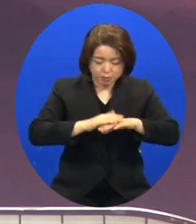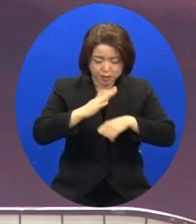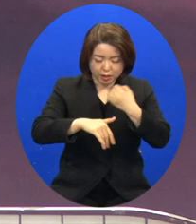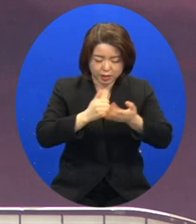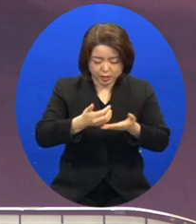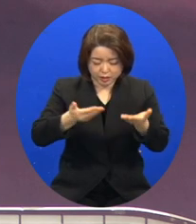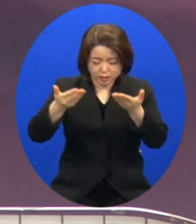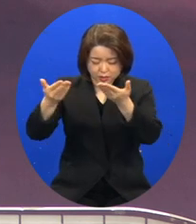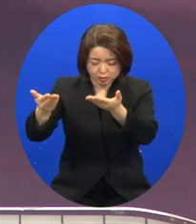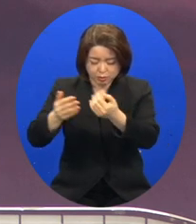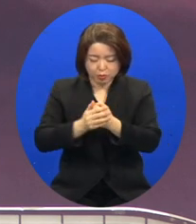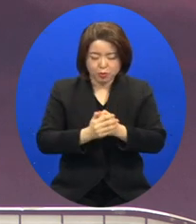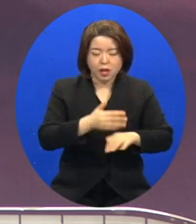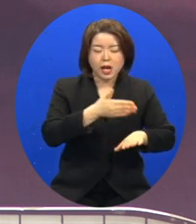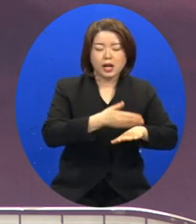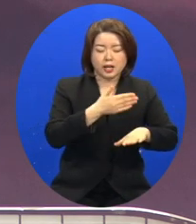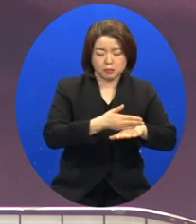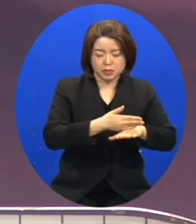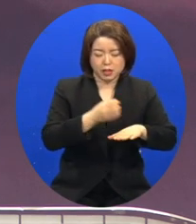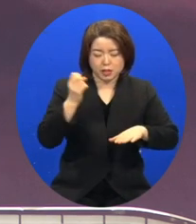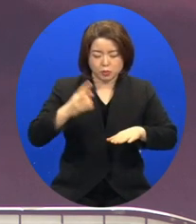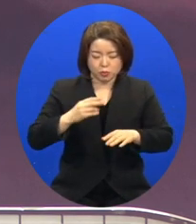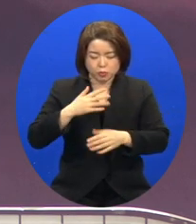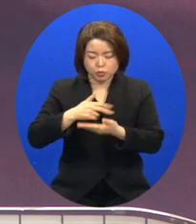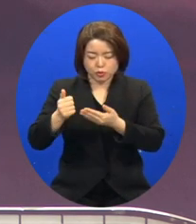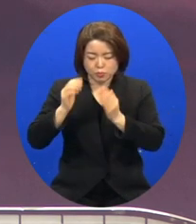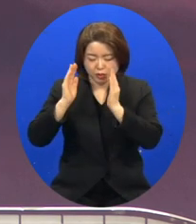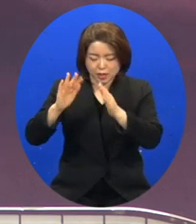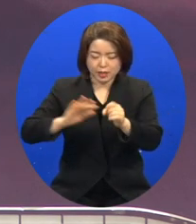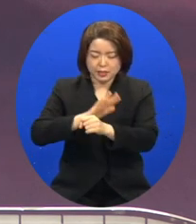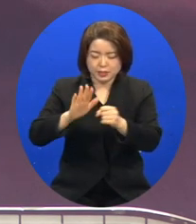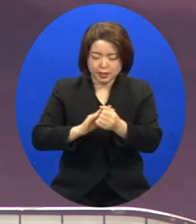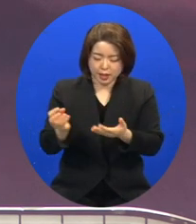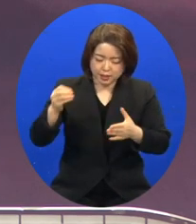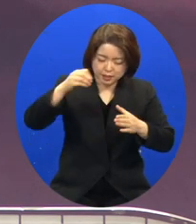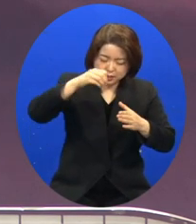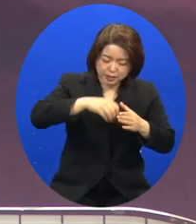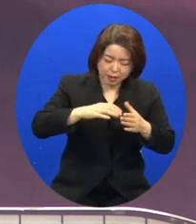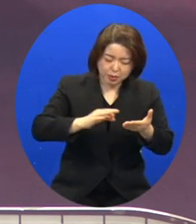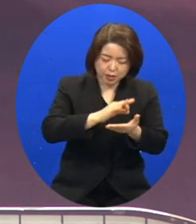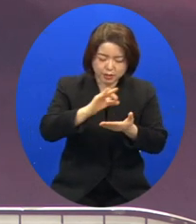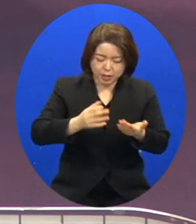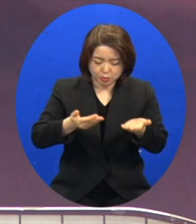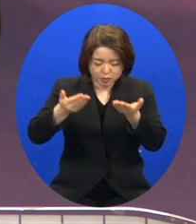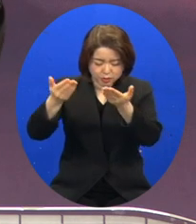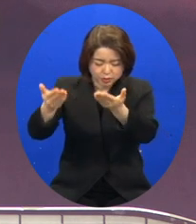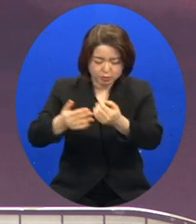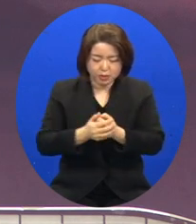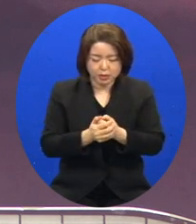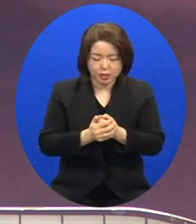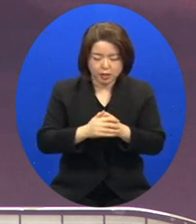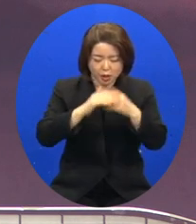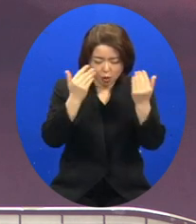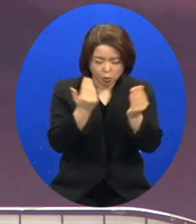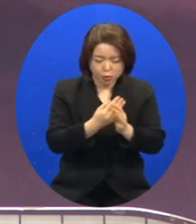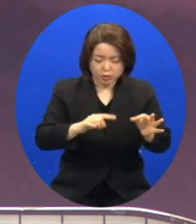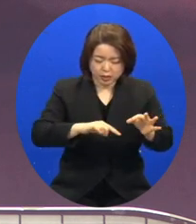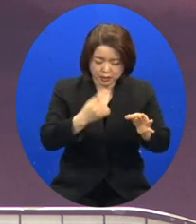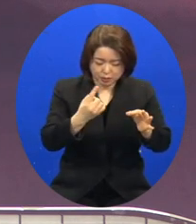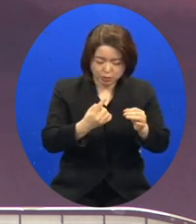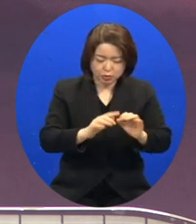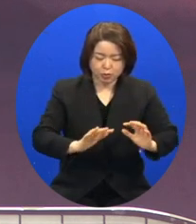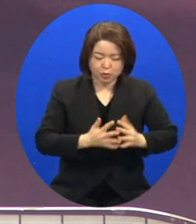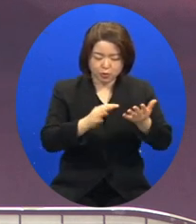감사와 주님을 향한 사랑을 담아 예물을 주님께 봉헌한 입니다 온전한 십일조와 건축